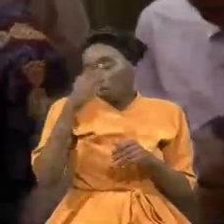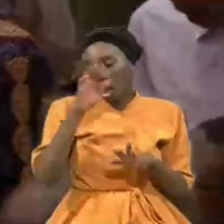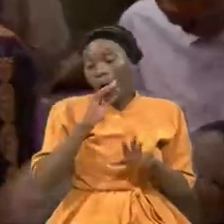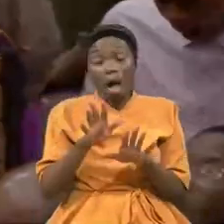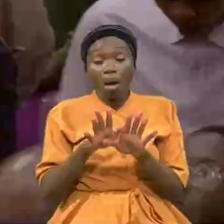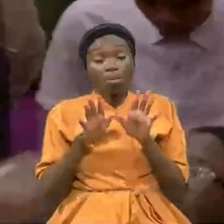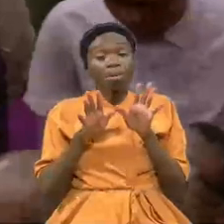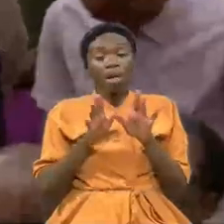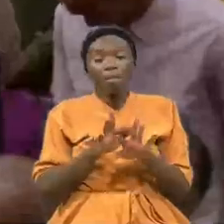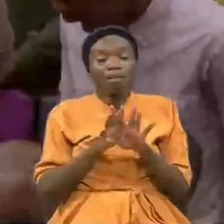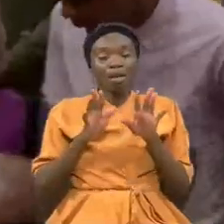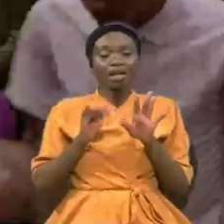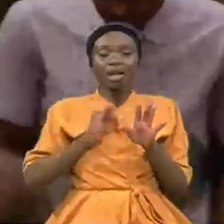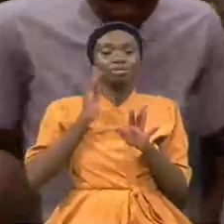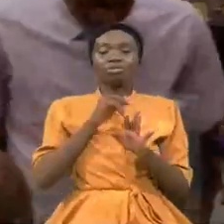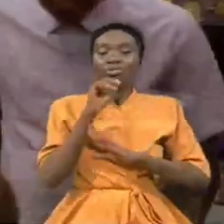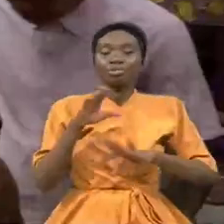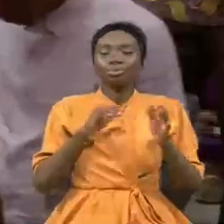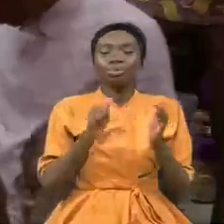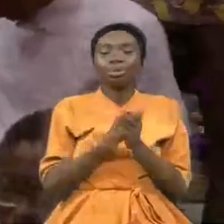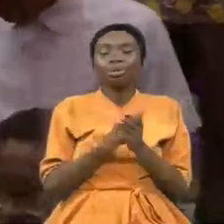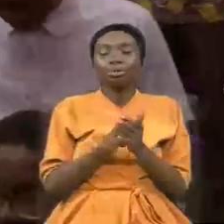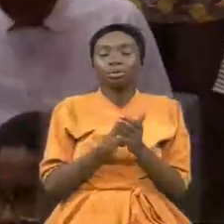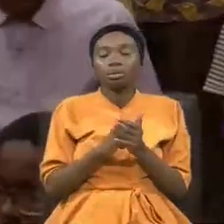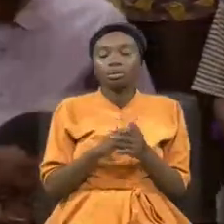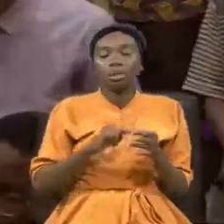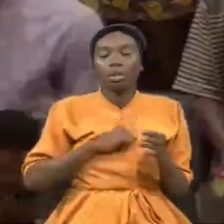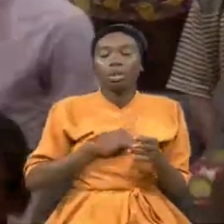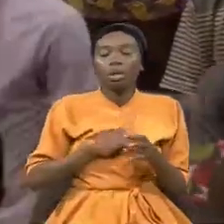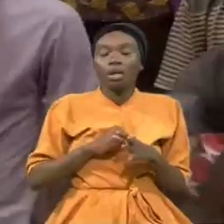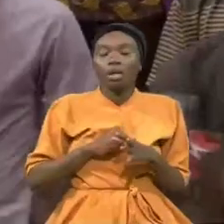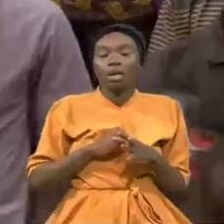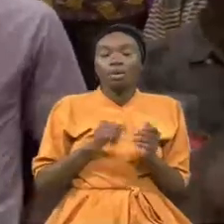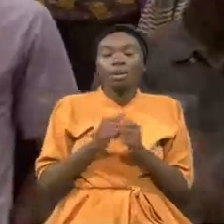vous avez peur. Alors, vous ne devez pas faire ça avec crainte.